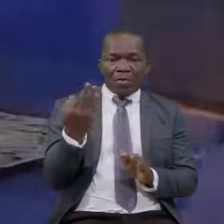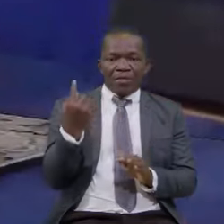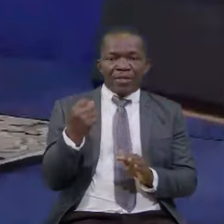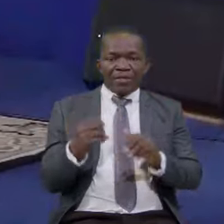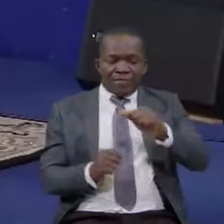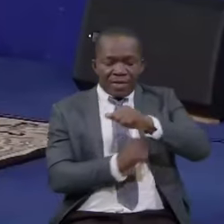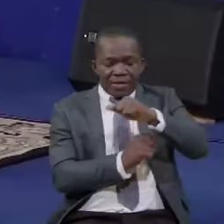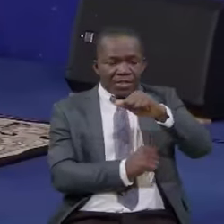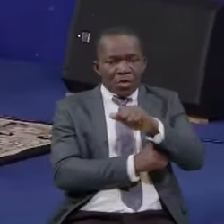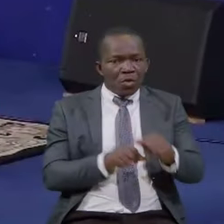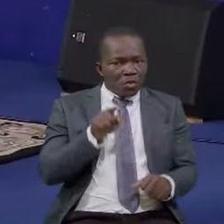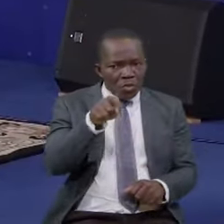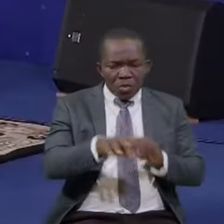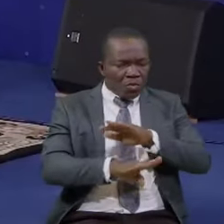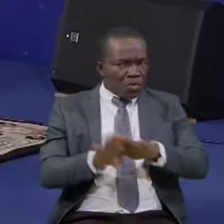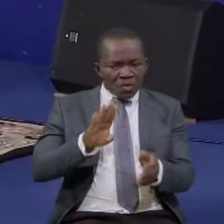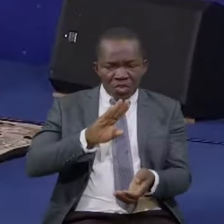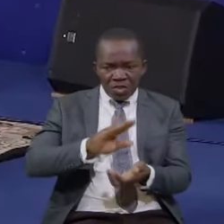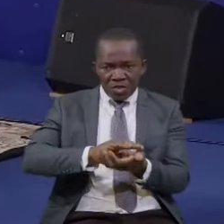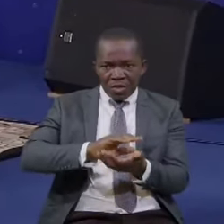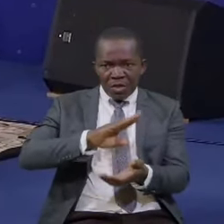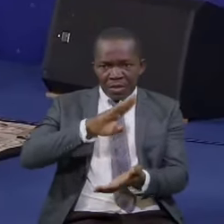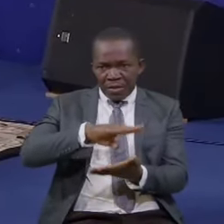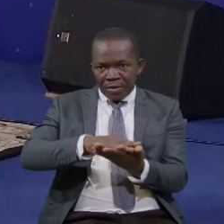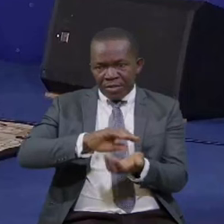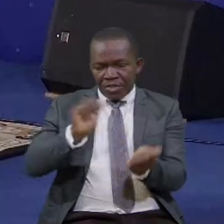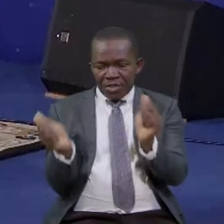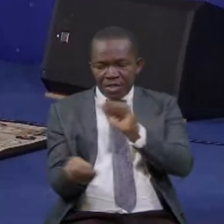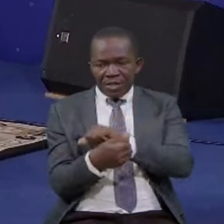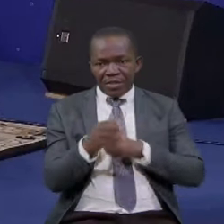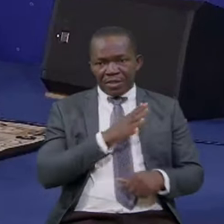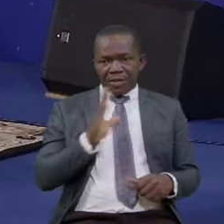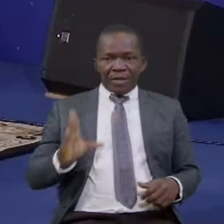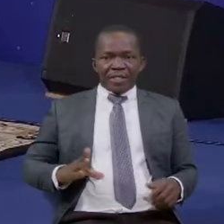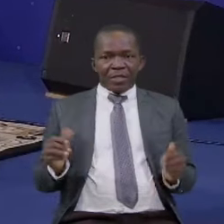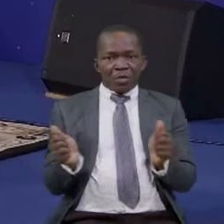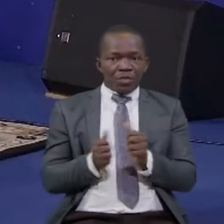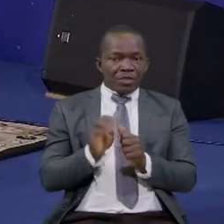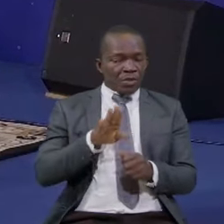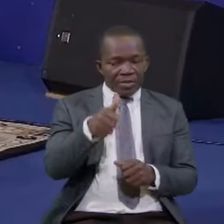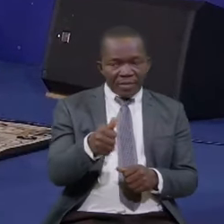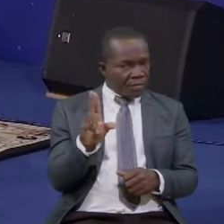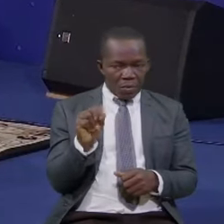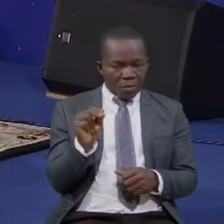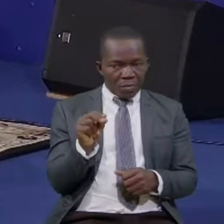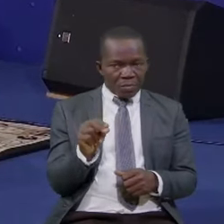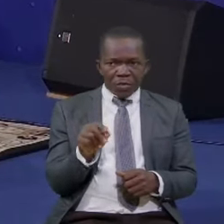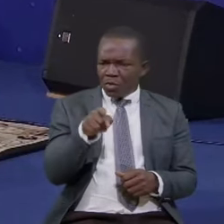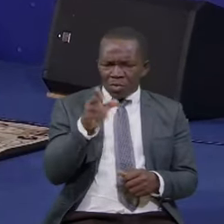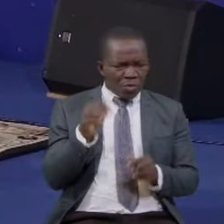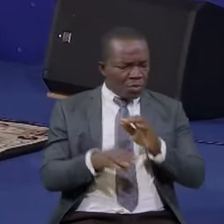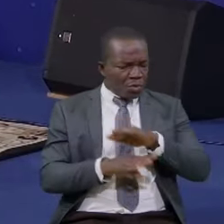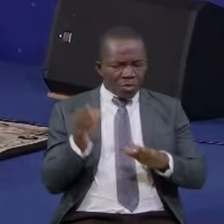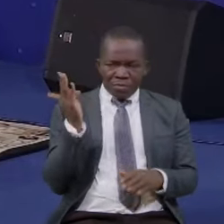Christ par vous-même écoutez-moi voici ce que je suis voici mon